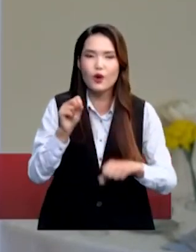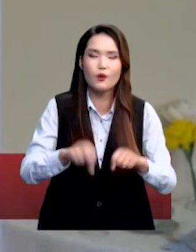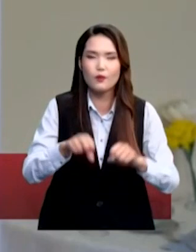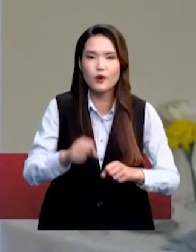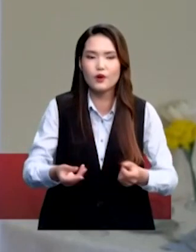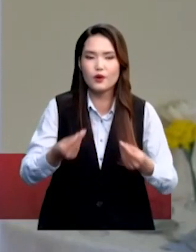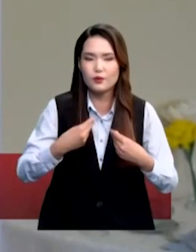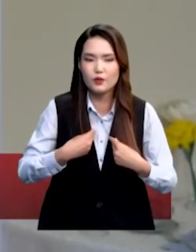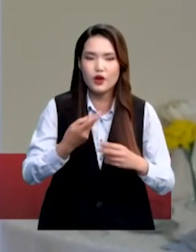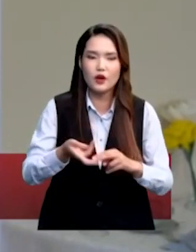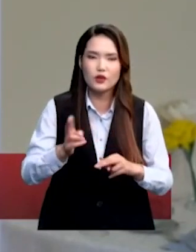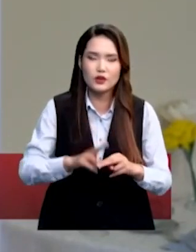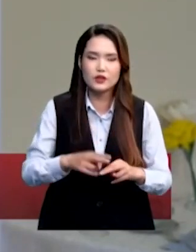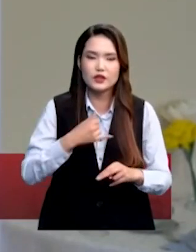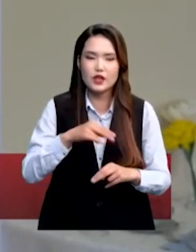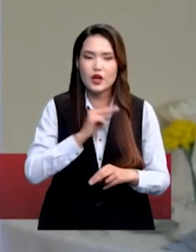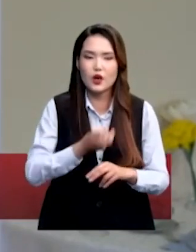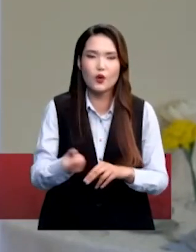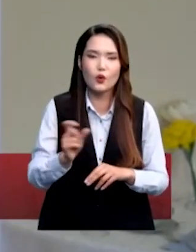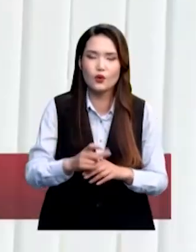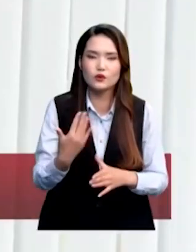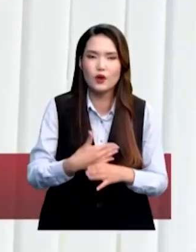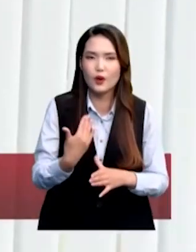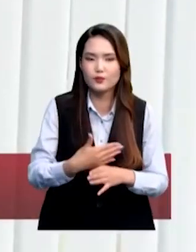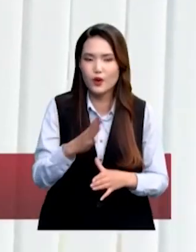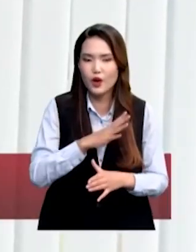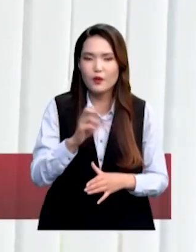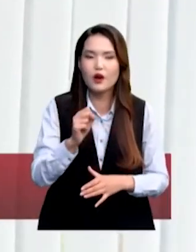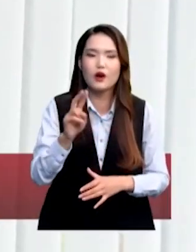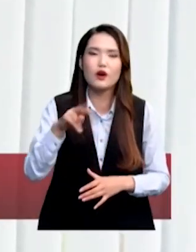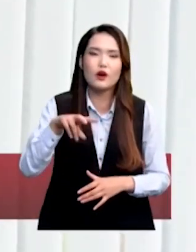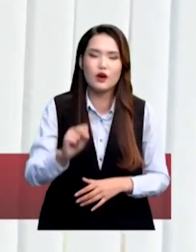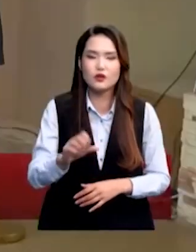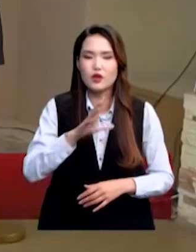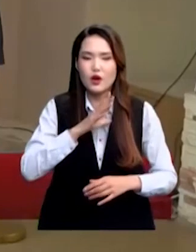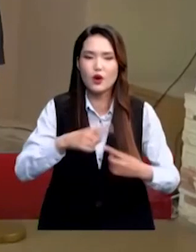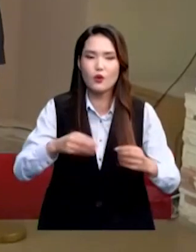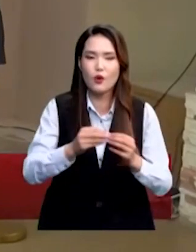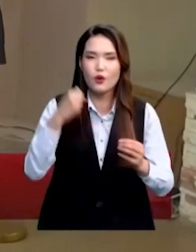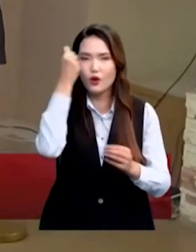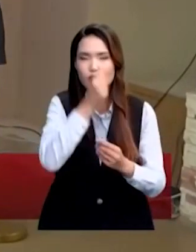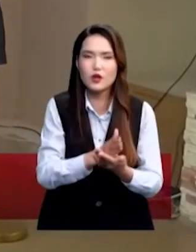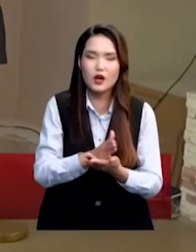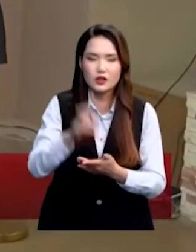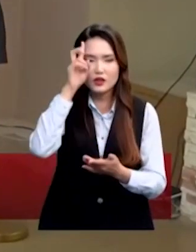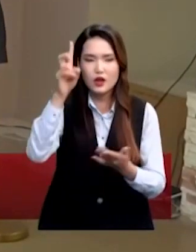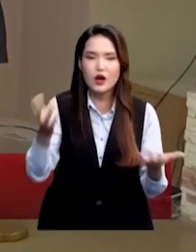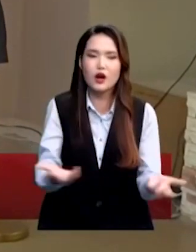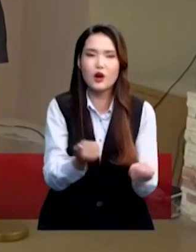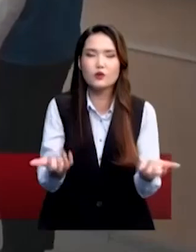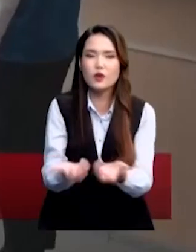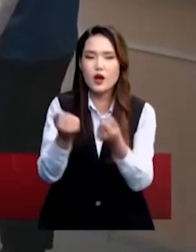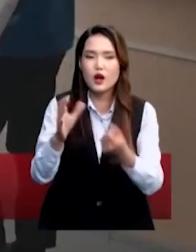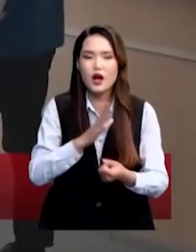үшін бұл бізге өте көмек болды. Аяла қайырымдылық қоры 10 жылдан бері елімізде қолдау көрсетіп,